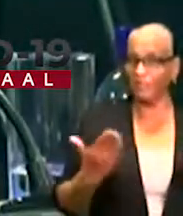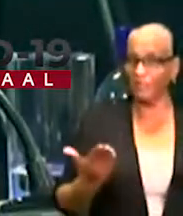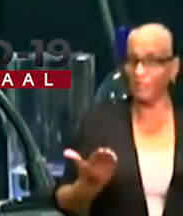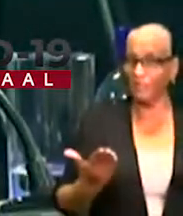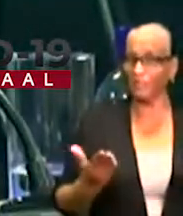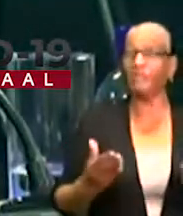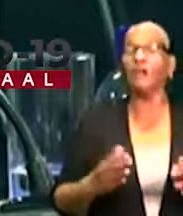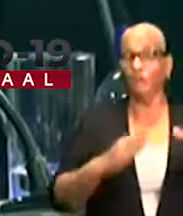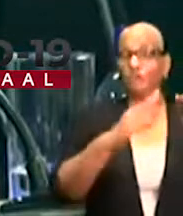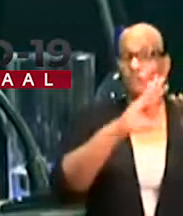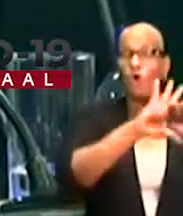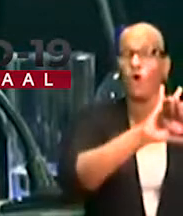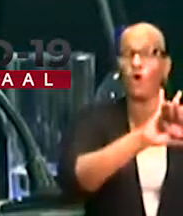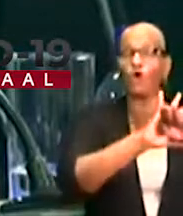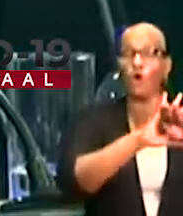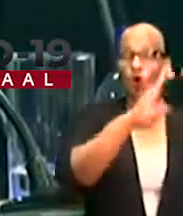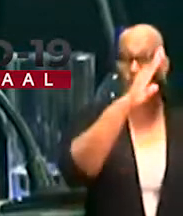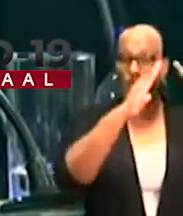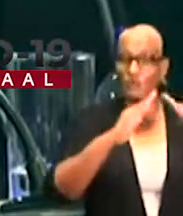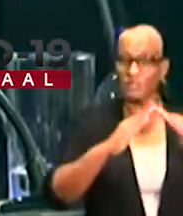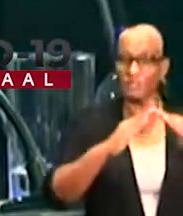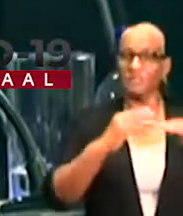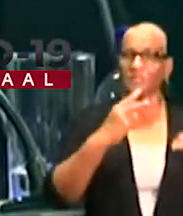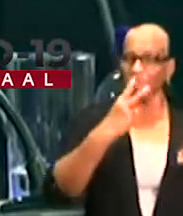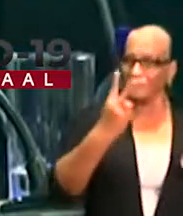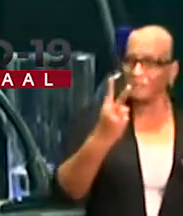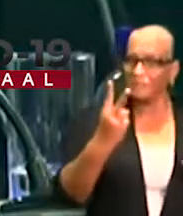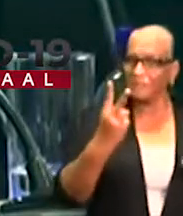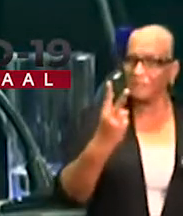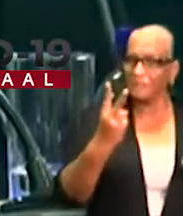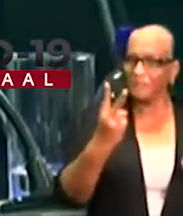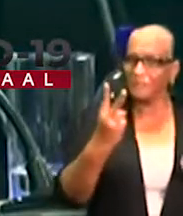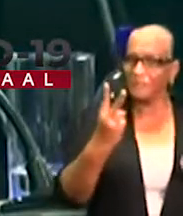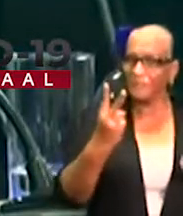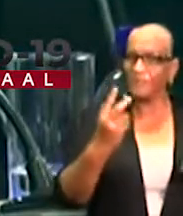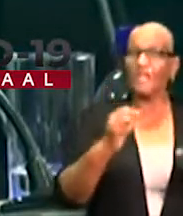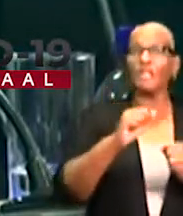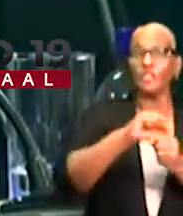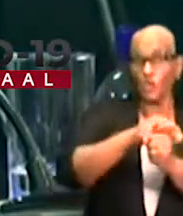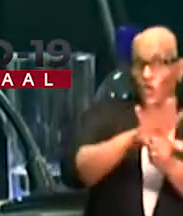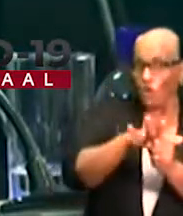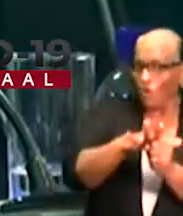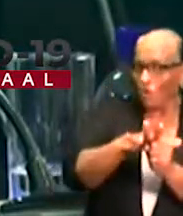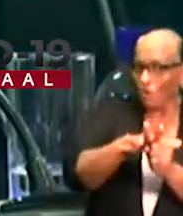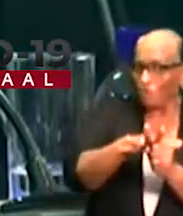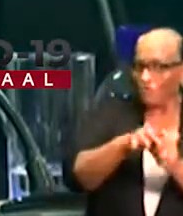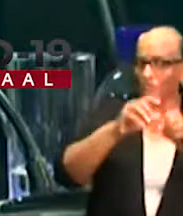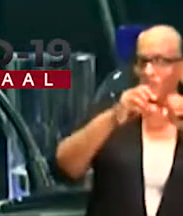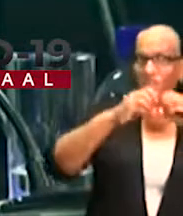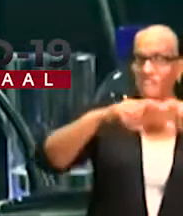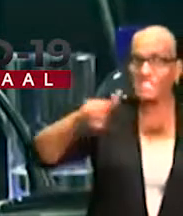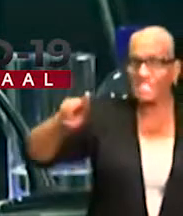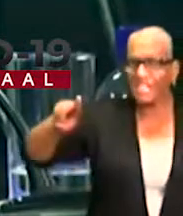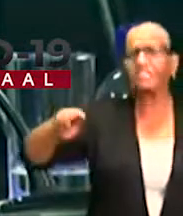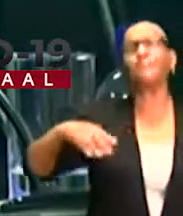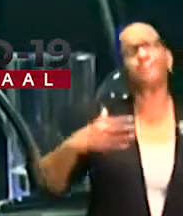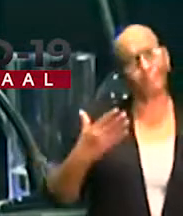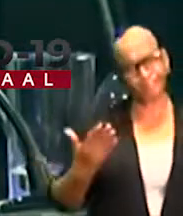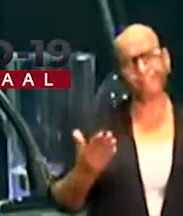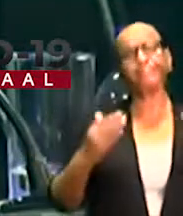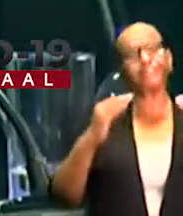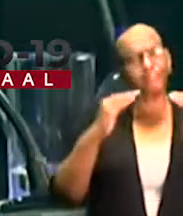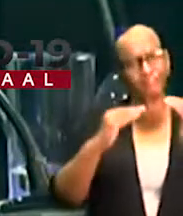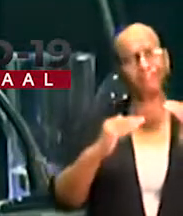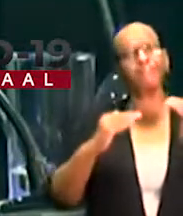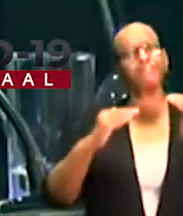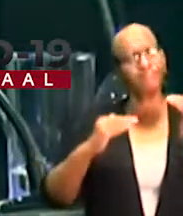door de huisartsen, blijkt dat het Omicron variant op zich een relatief mild beloop had. We